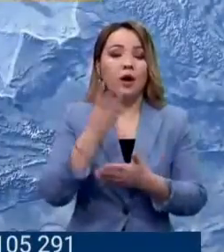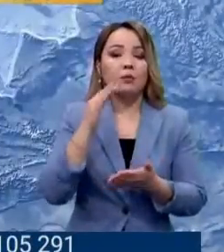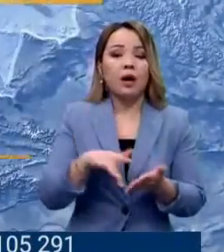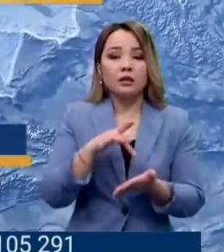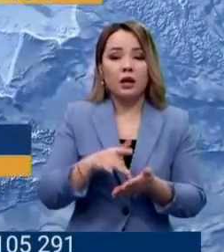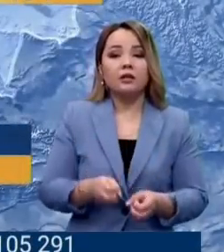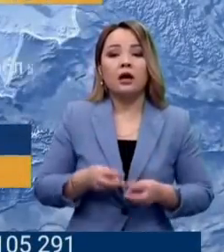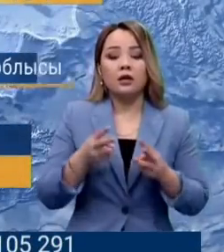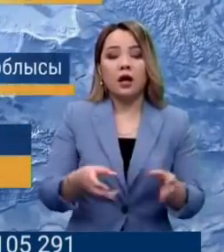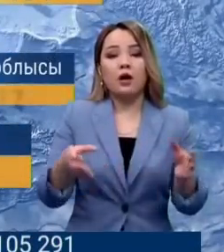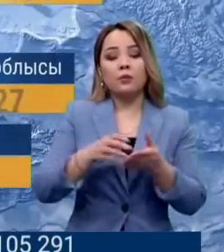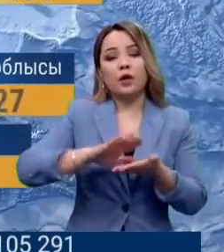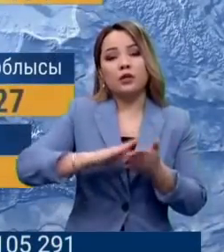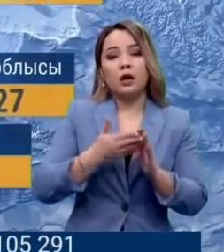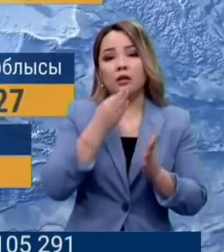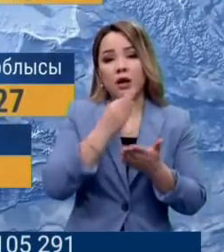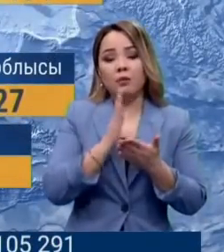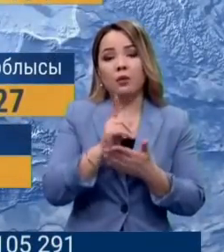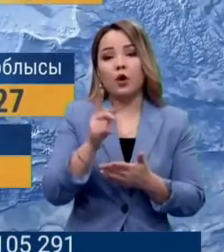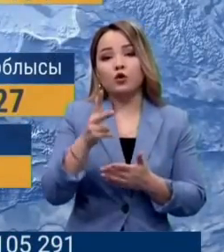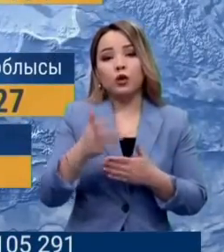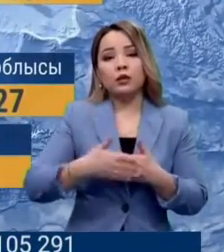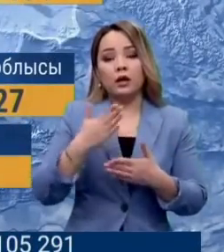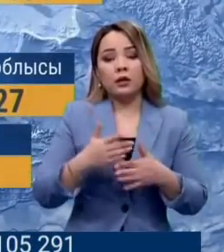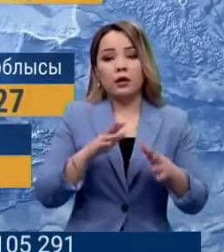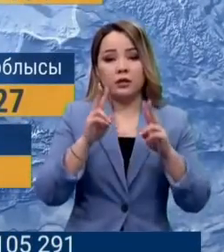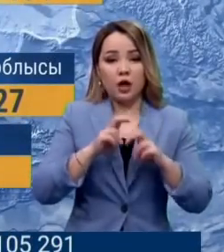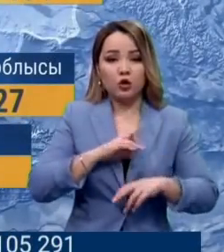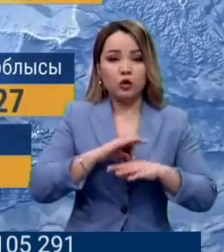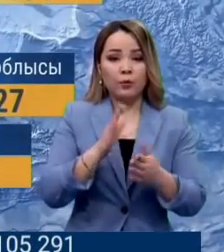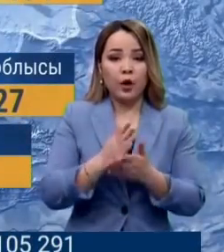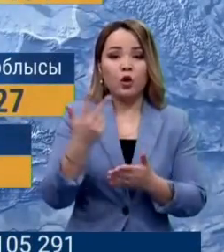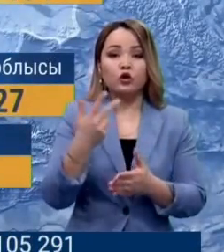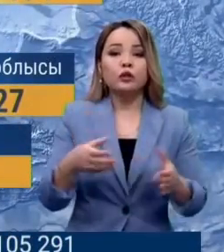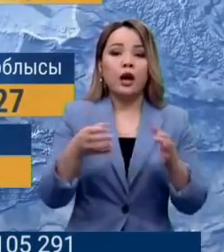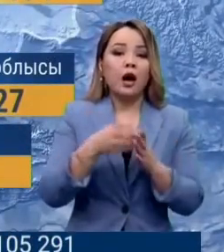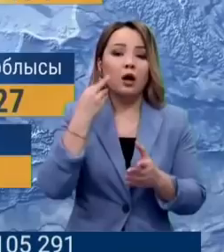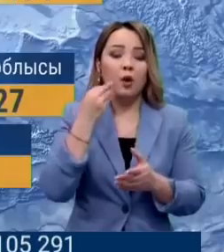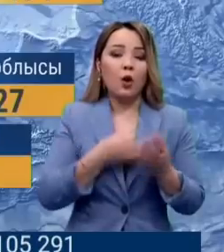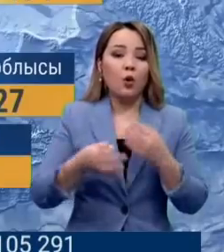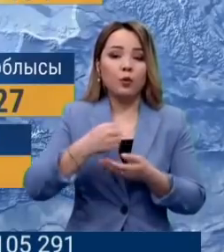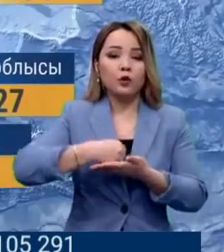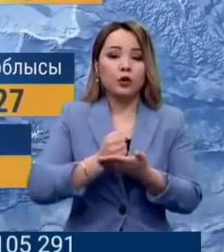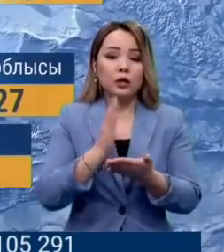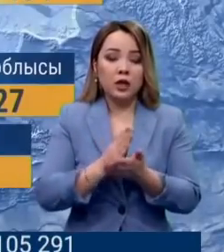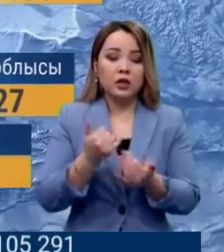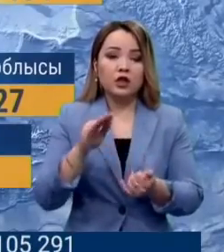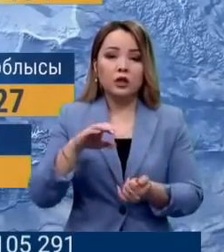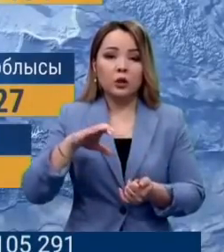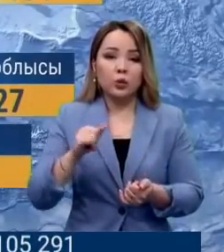да криминогендік ахуал мәз емес, 1300-ден астам іс қаралуда. Үштікті Алматы облысы түйіндейді. Жетісу